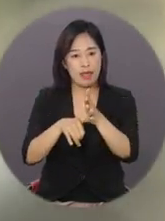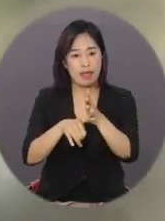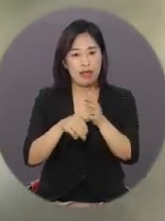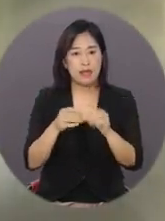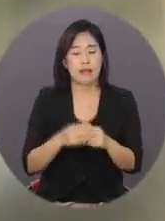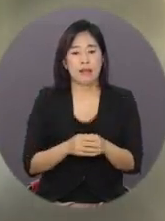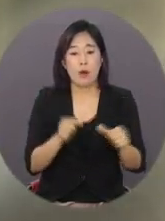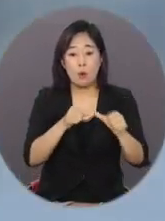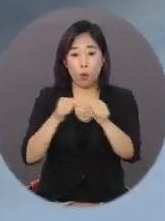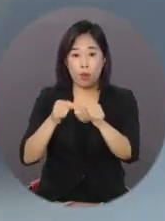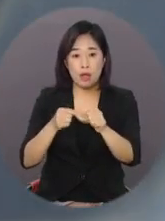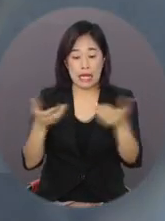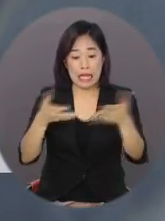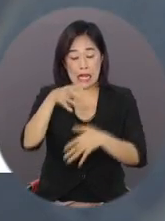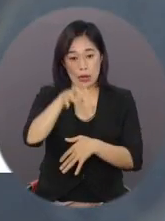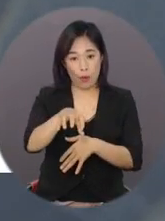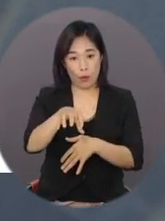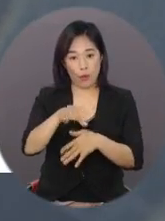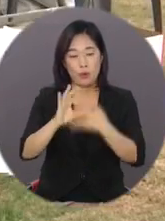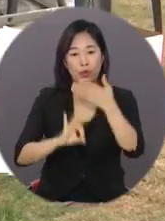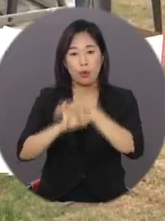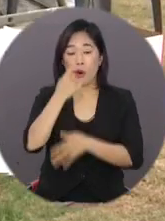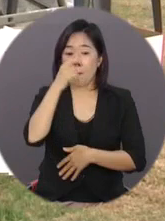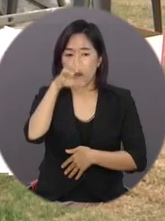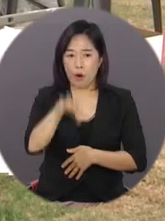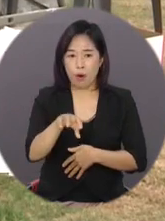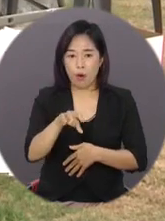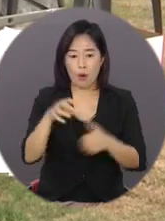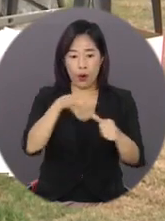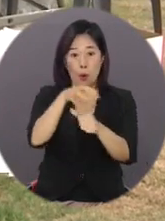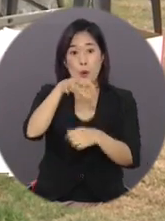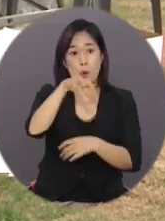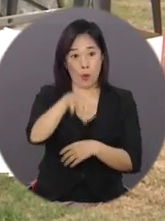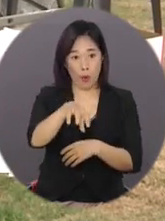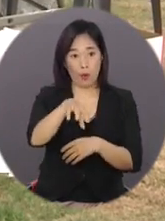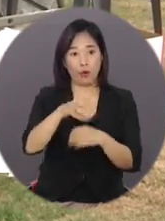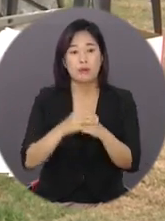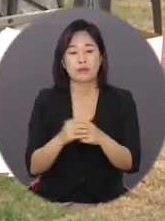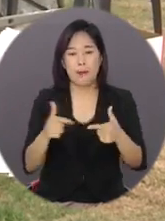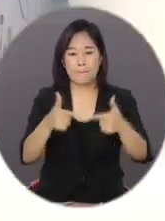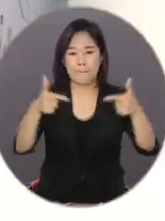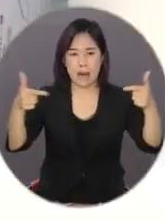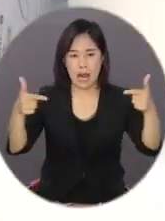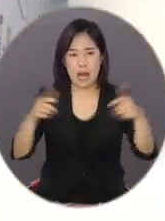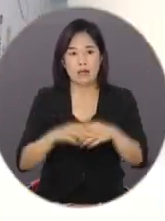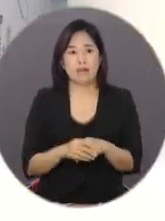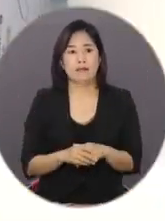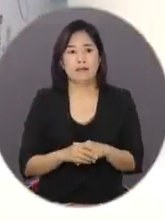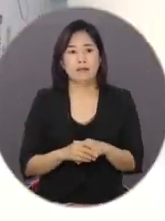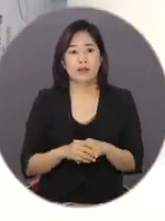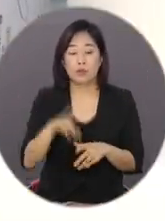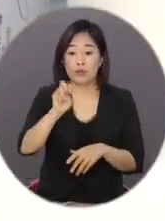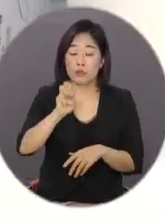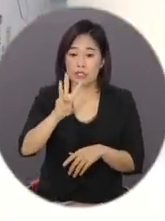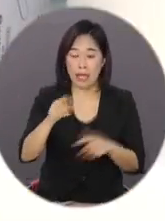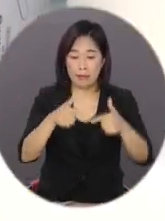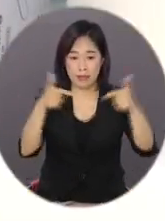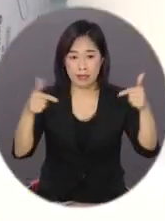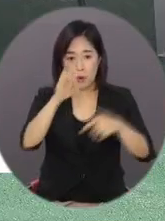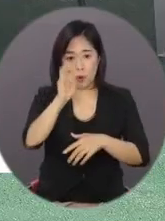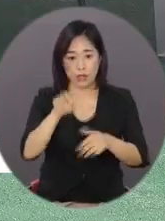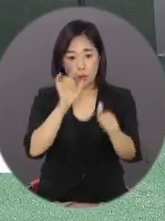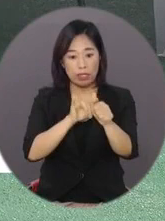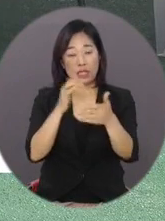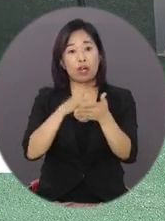학원, 광산구의 중학교, 북구의 요양원 등에서 확진자가 잇따라 나왔습니다. 토요일에 23명까지 늘었던 광주의